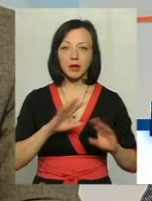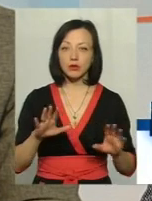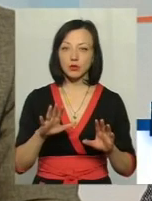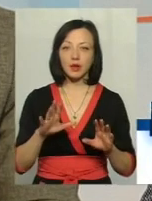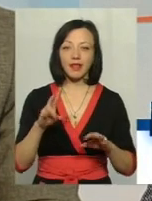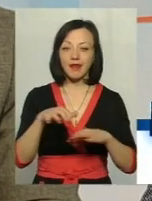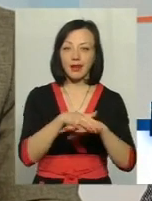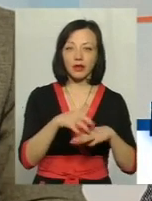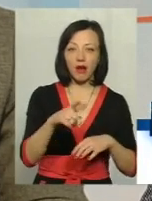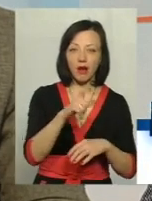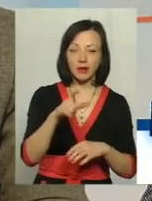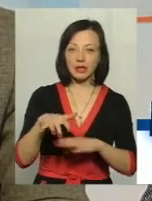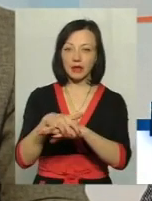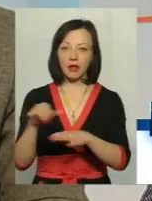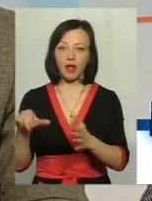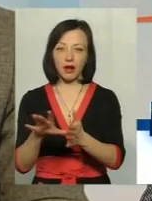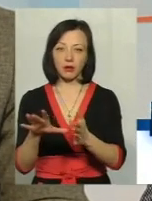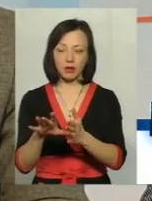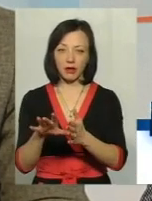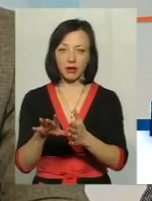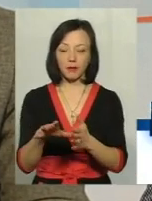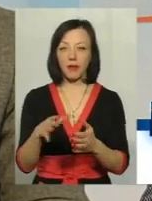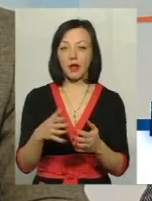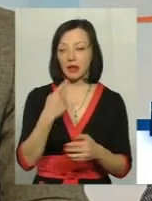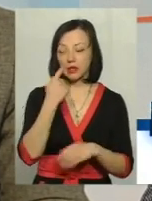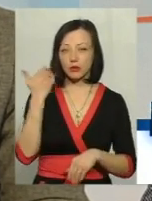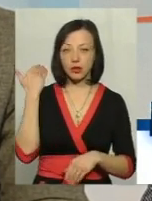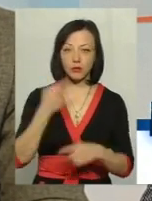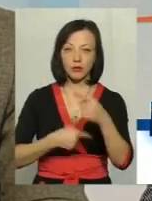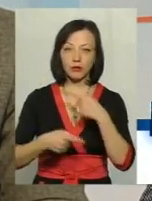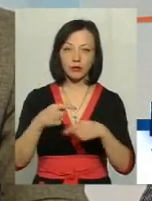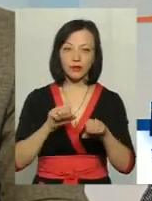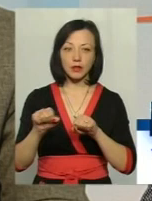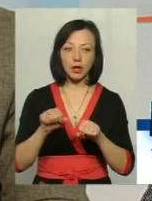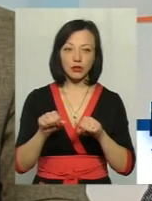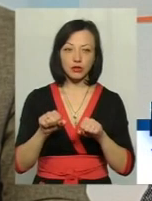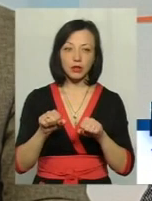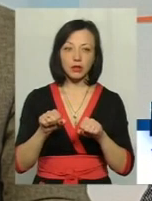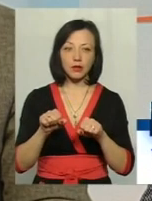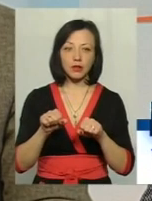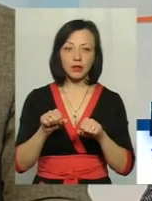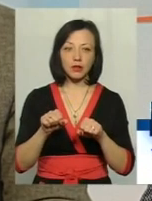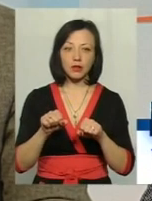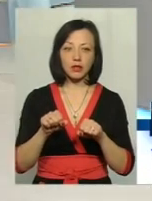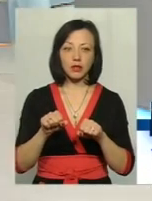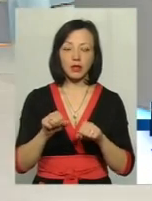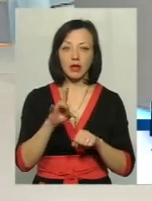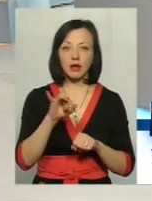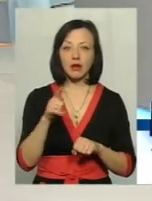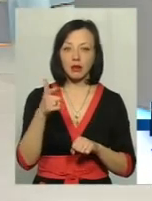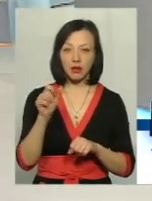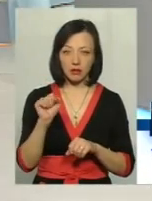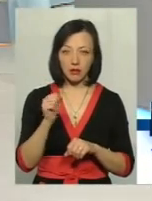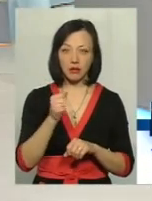ринок газу, ні ринок електроенергії. До прикладу, нещодавно повернувся з відрядження з столиці Латвії Риги.